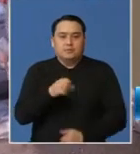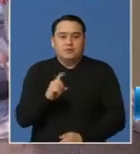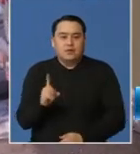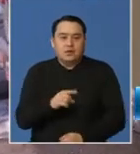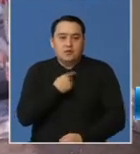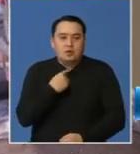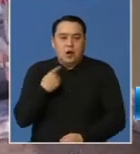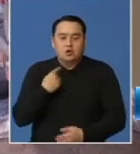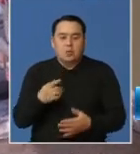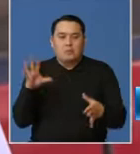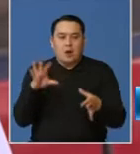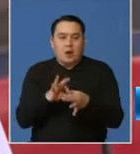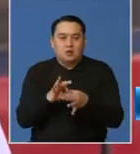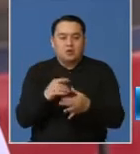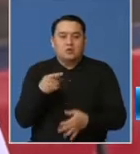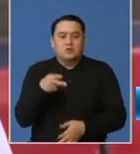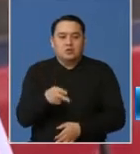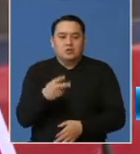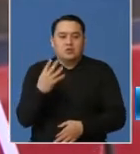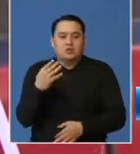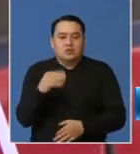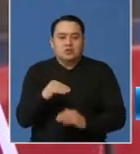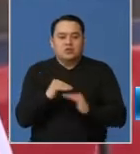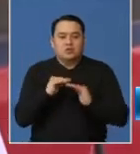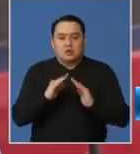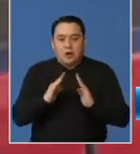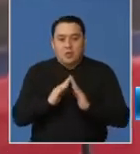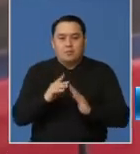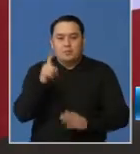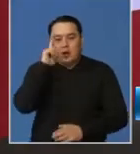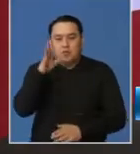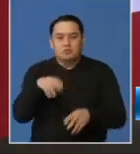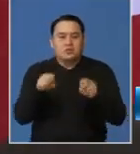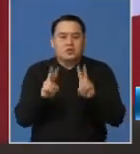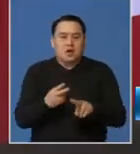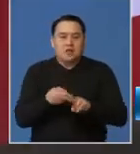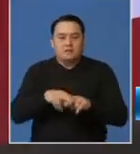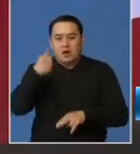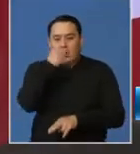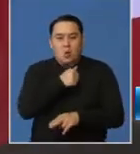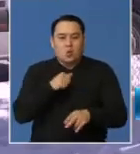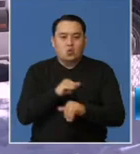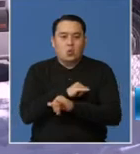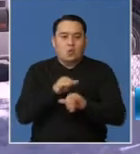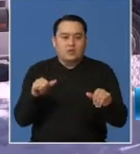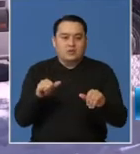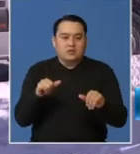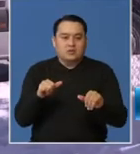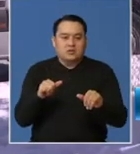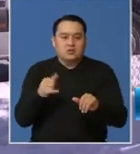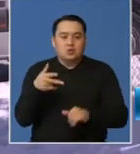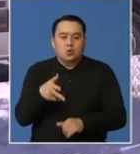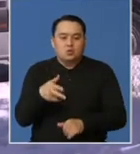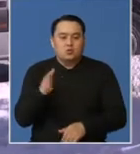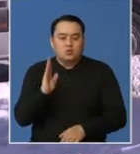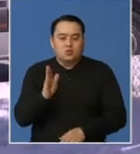газу в Талдыкургане подключены более 2500 абонентов. По прогнозам специалистов, до конца текущего года их ряды пополнят еще свыше